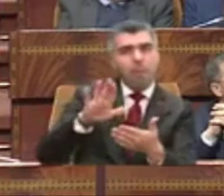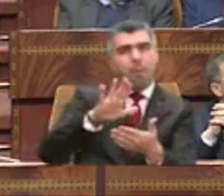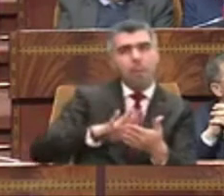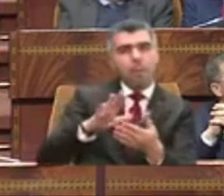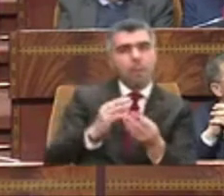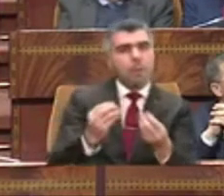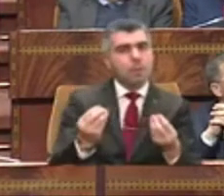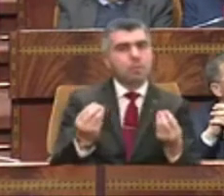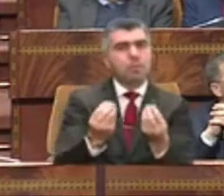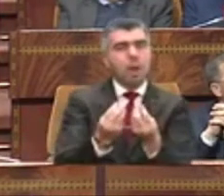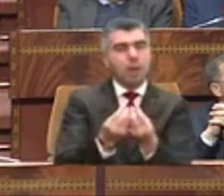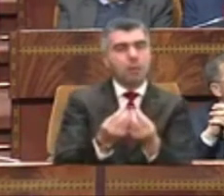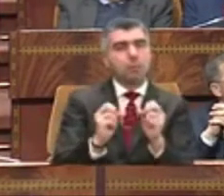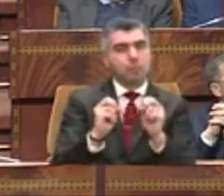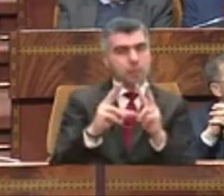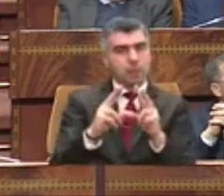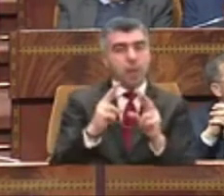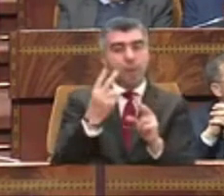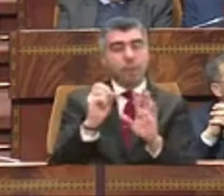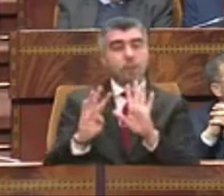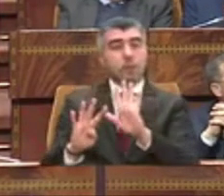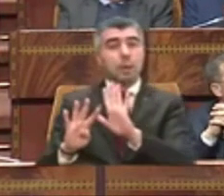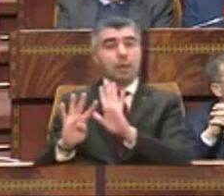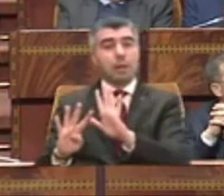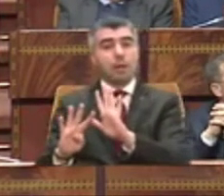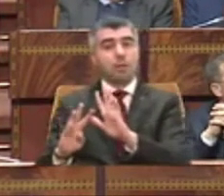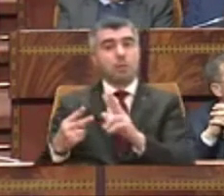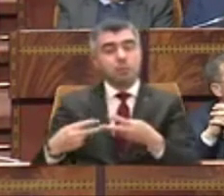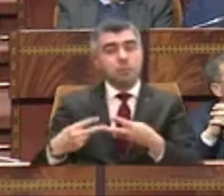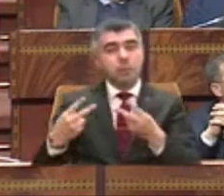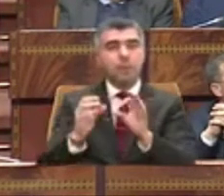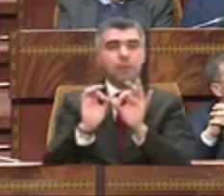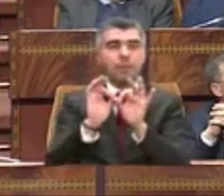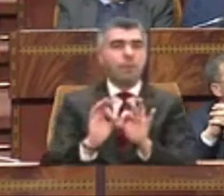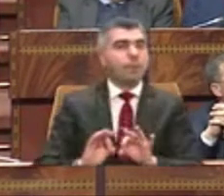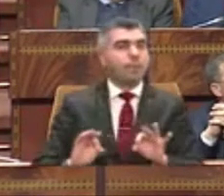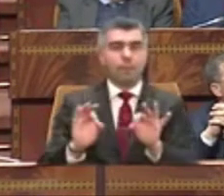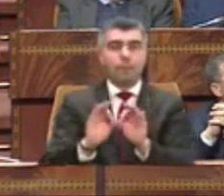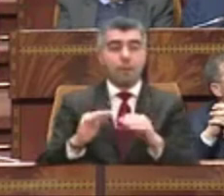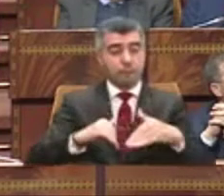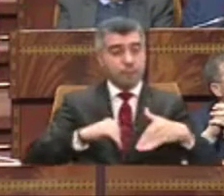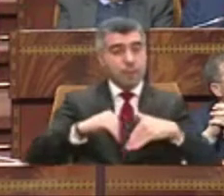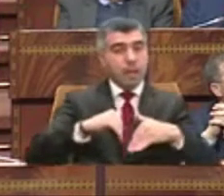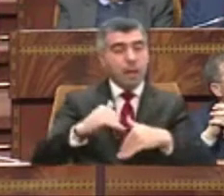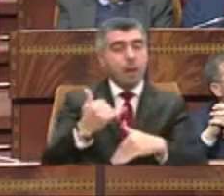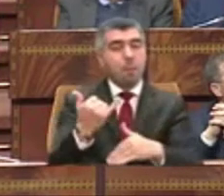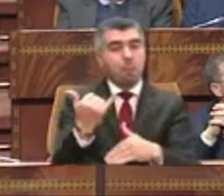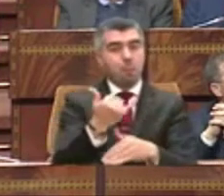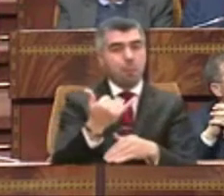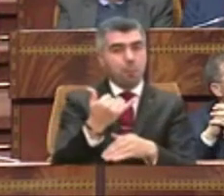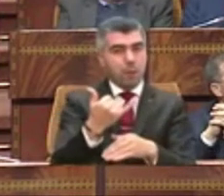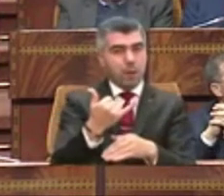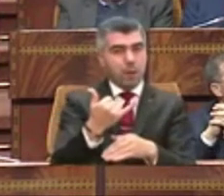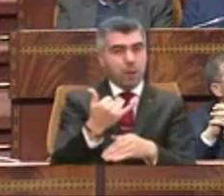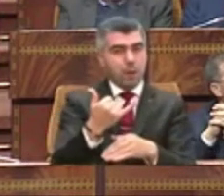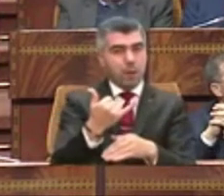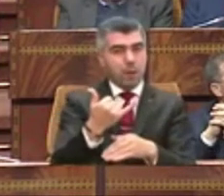واليوم توقعت في 2019 ولحد الان مازال ما خرجتش الحيز الوجود واللي فيها طرق مهمه